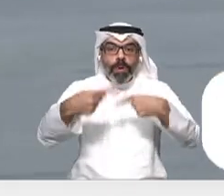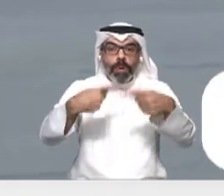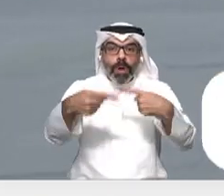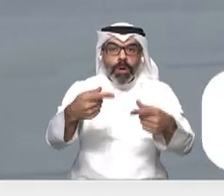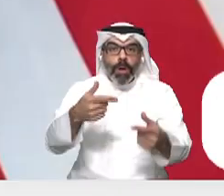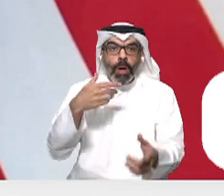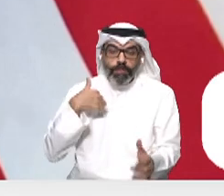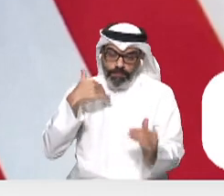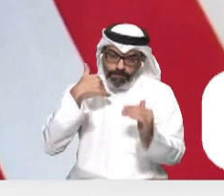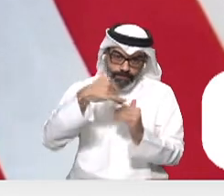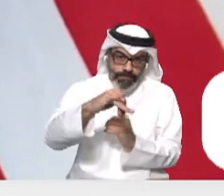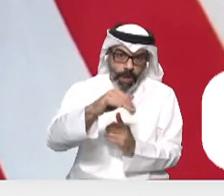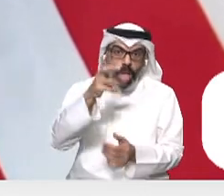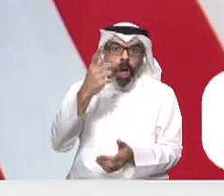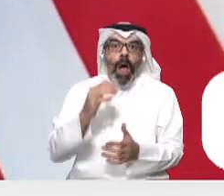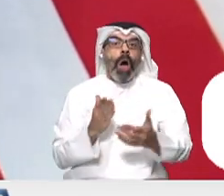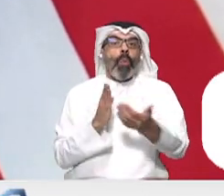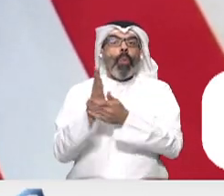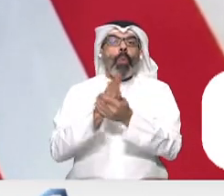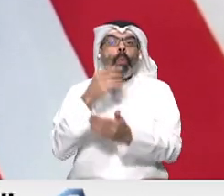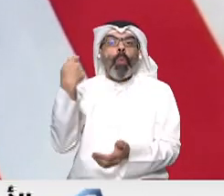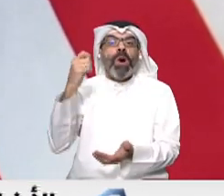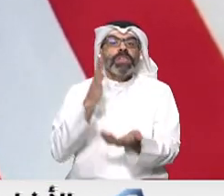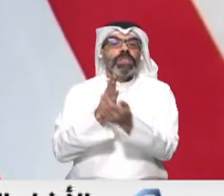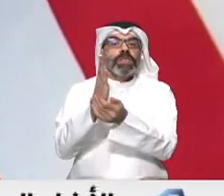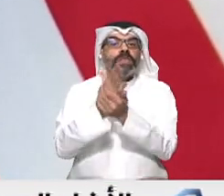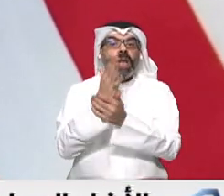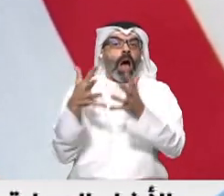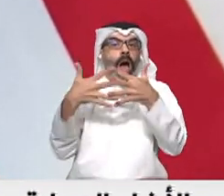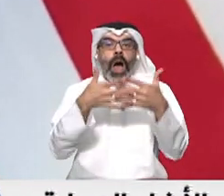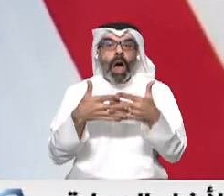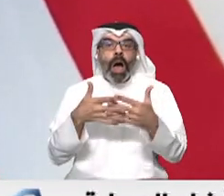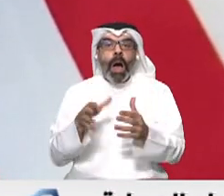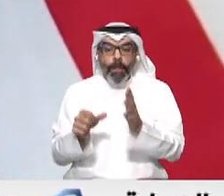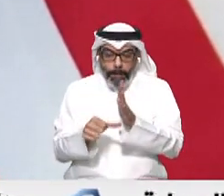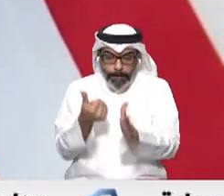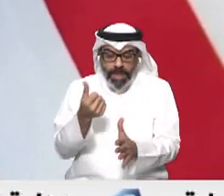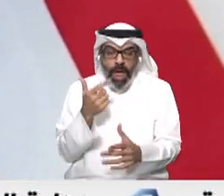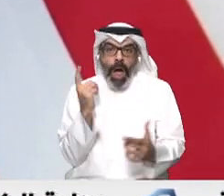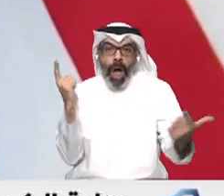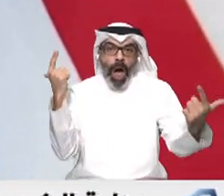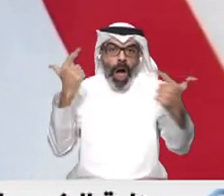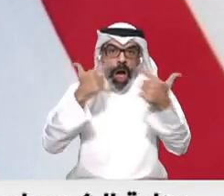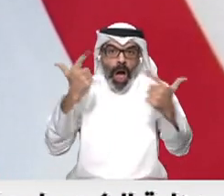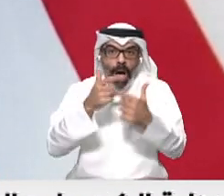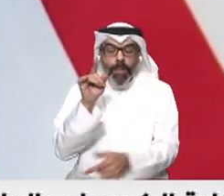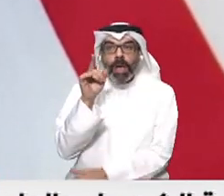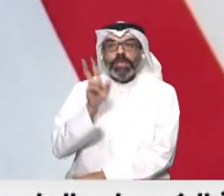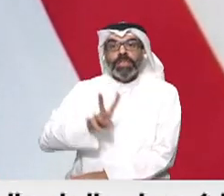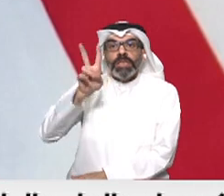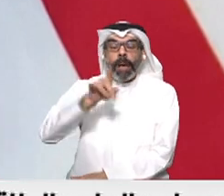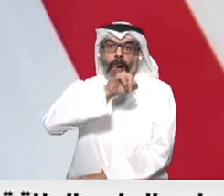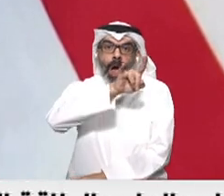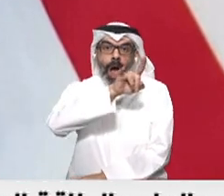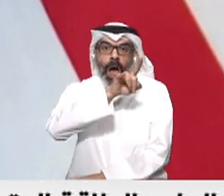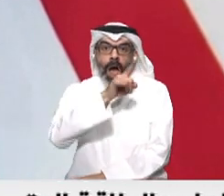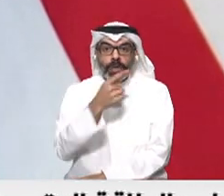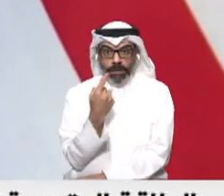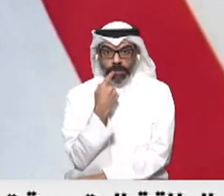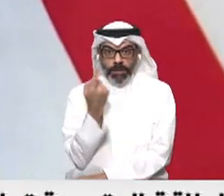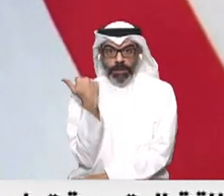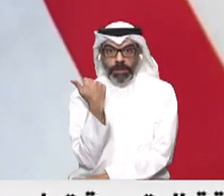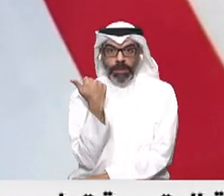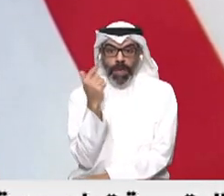المنطقة للمرة التاسعة منذ اندلاع الحرب الإسرائيلية على قطاع غزة في 7 أكتوبر الماضي إسرائيل